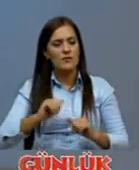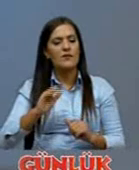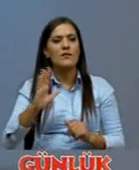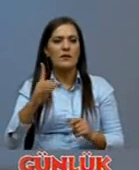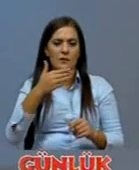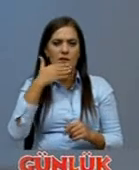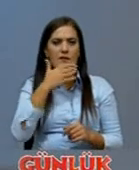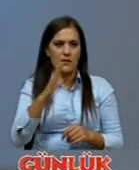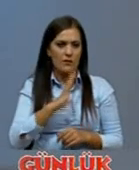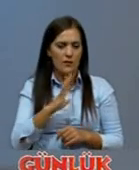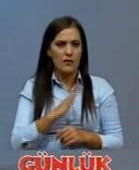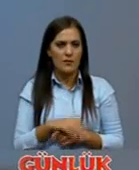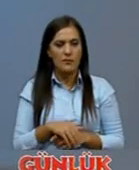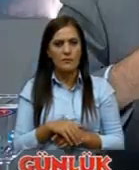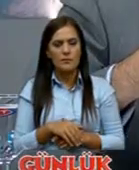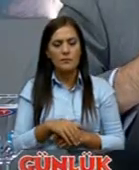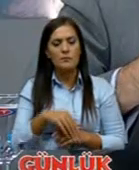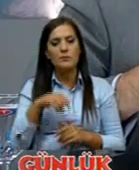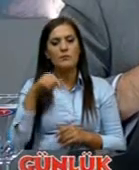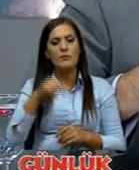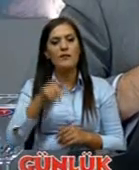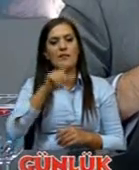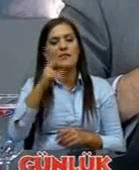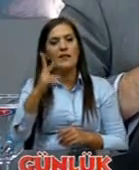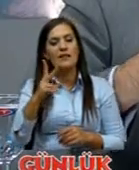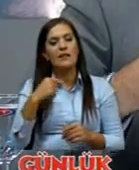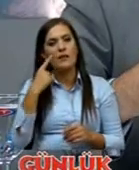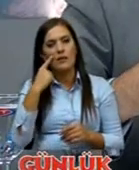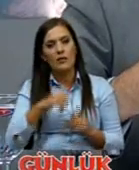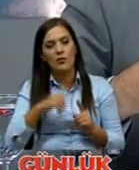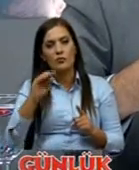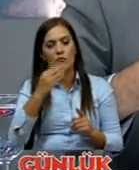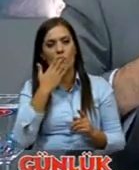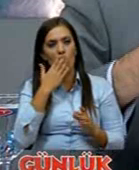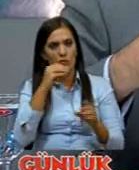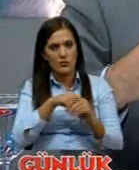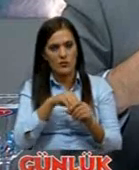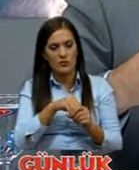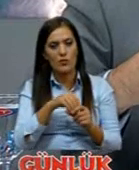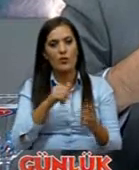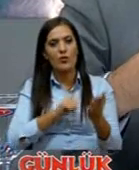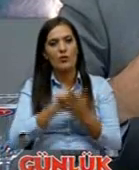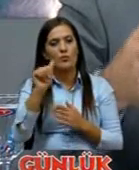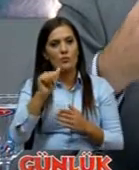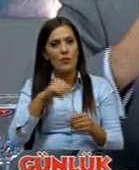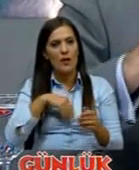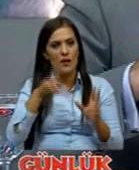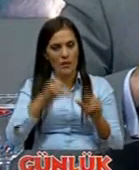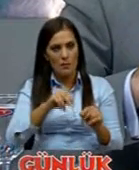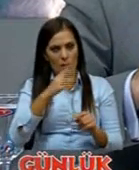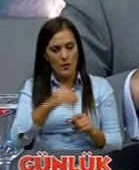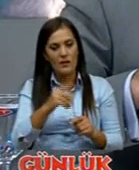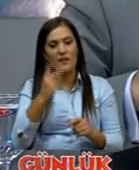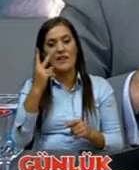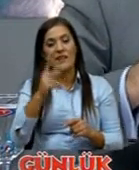var. Zaten lise 2. sınıfa kadar çocuklar okulda tüm gün, 2. sınıftan